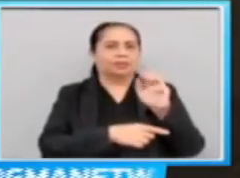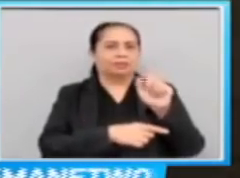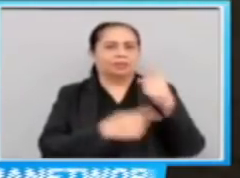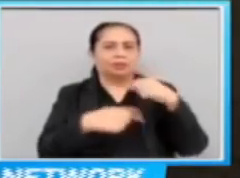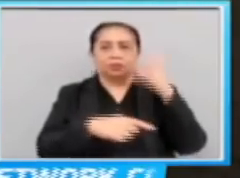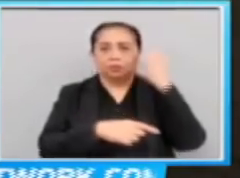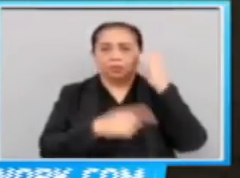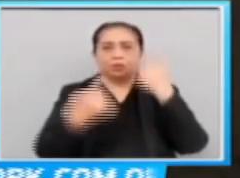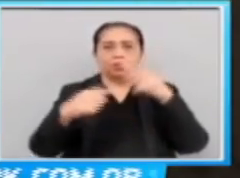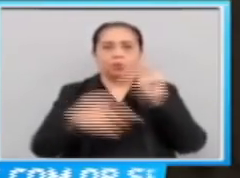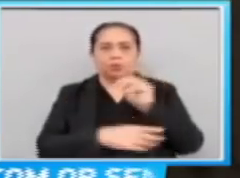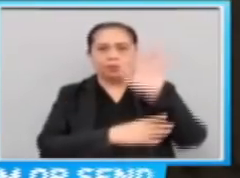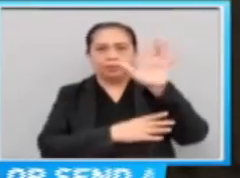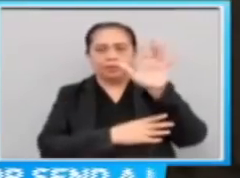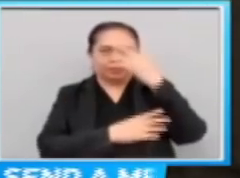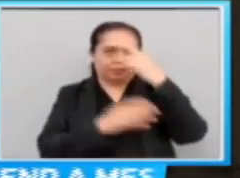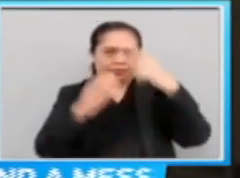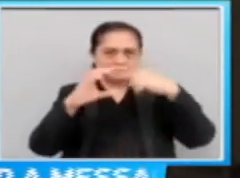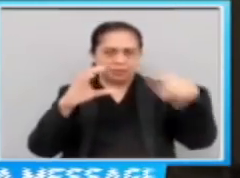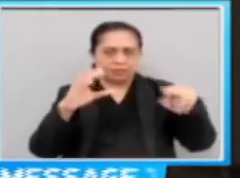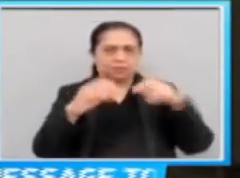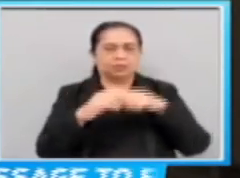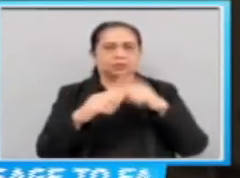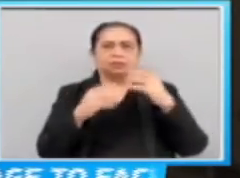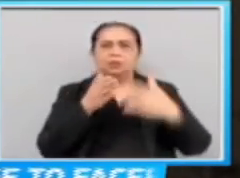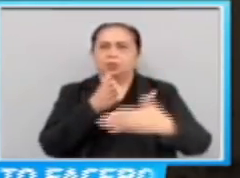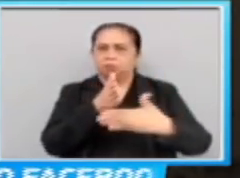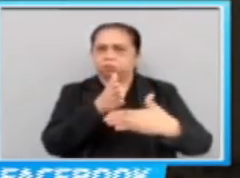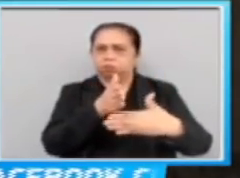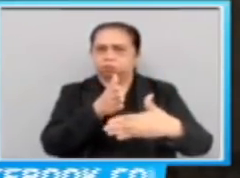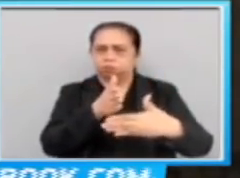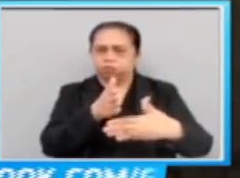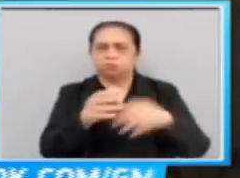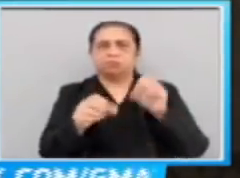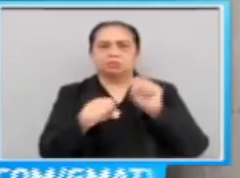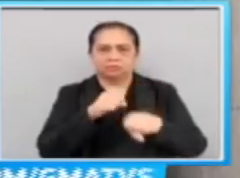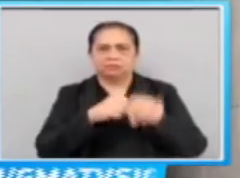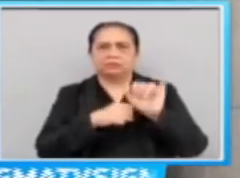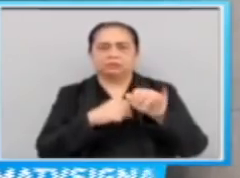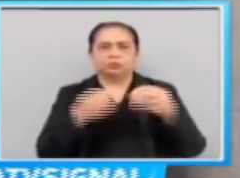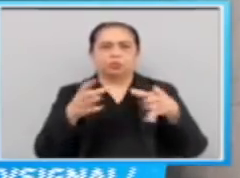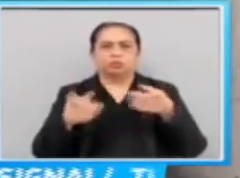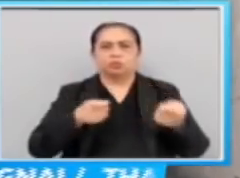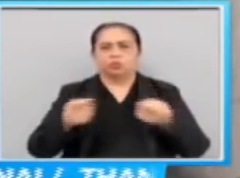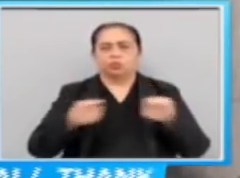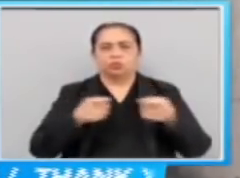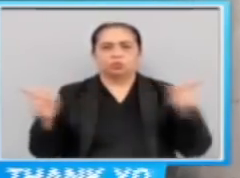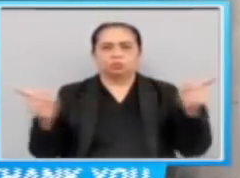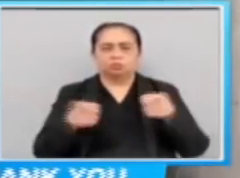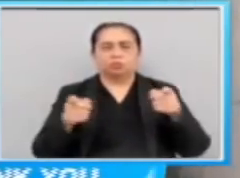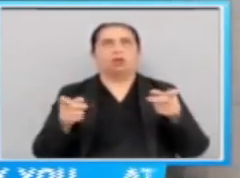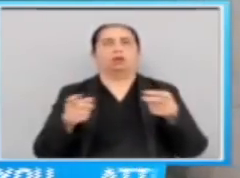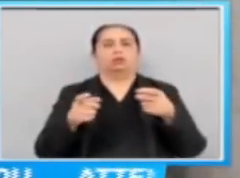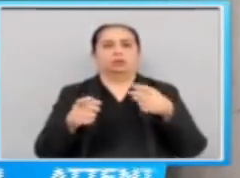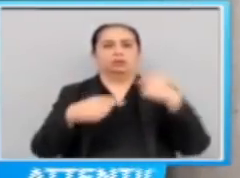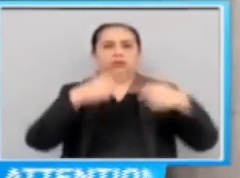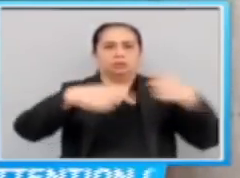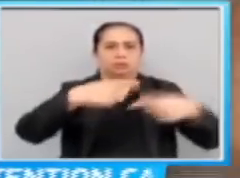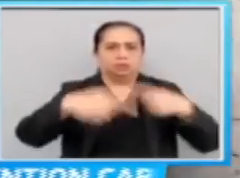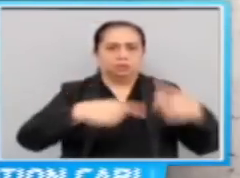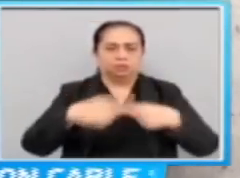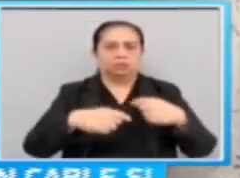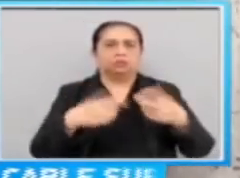Rizal. Pagdating po dito, mukhang mabilis po ang kanilang takbo. Kaya sila ay nawalan ng kontrol. Nabigla na lang siya, ayan na, umiikot na yung sasakyan, gumugulong